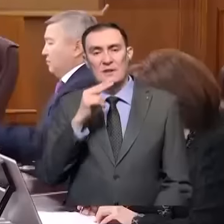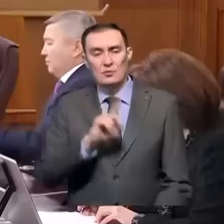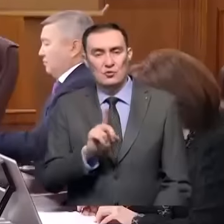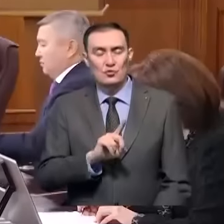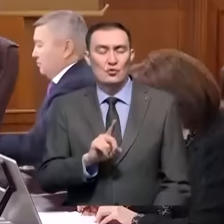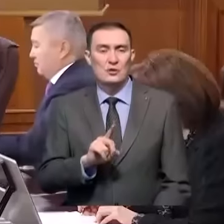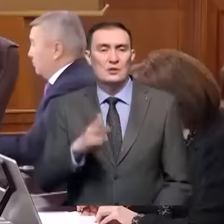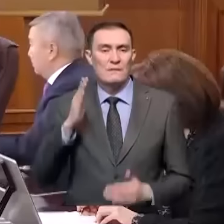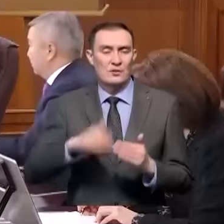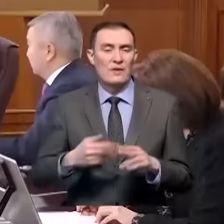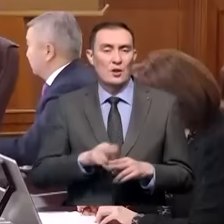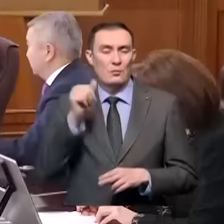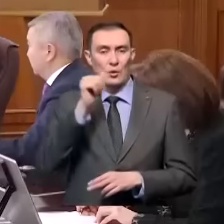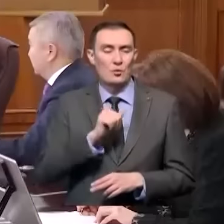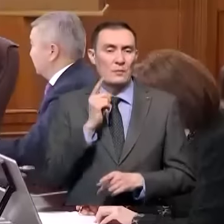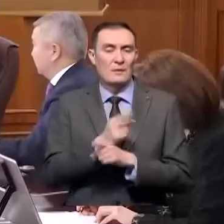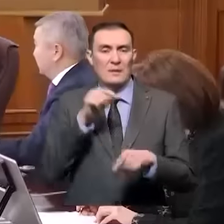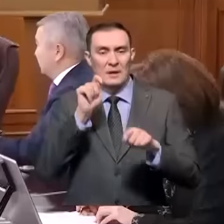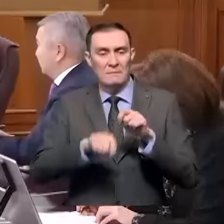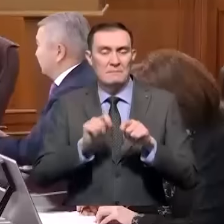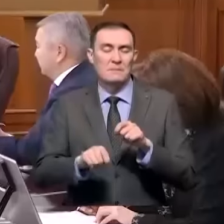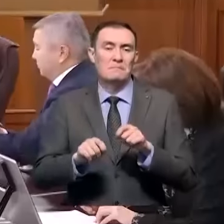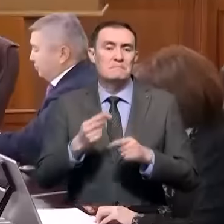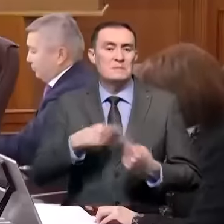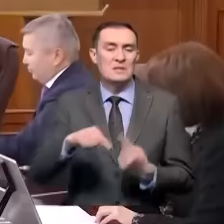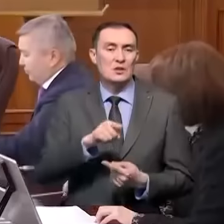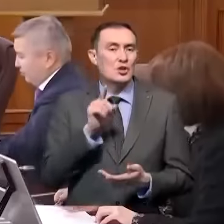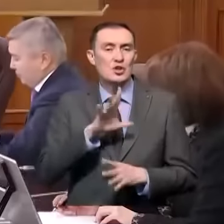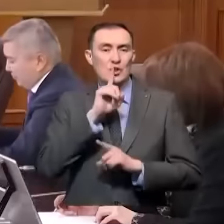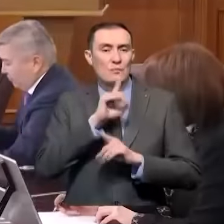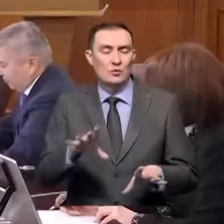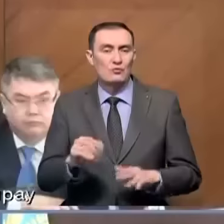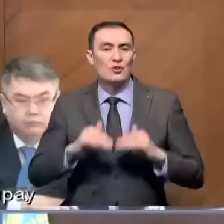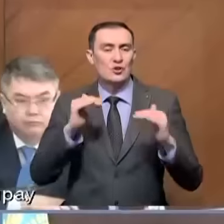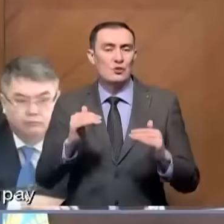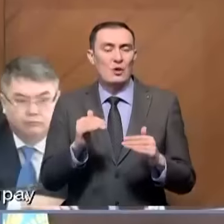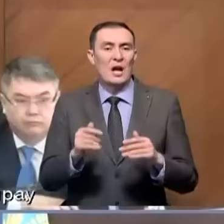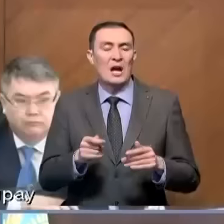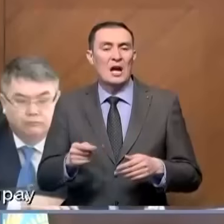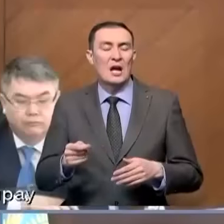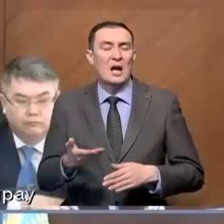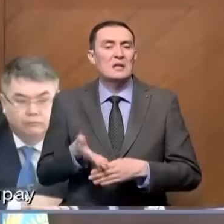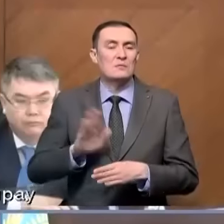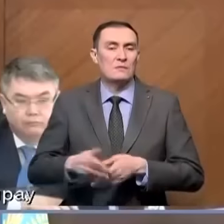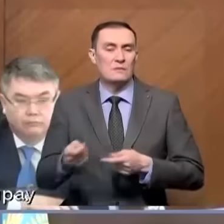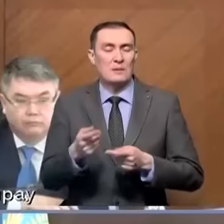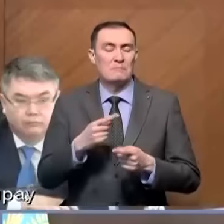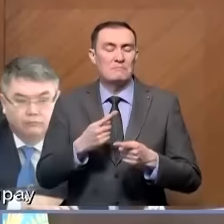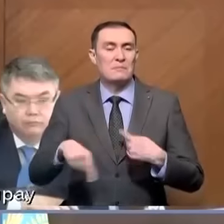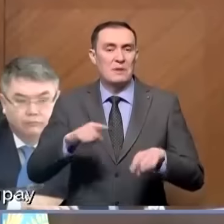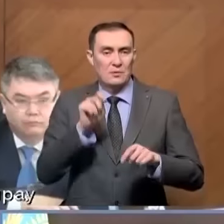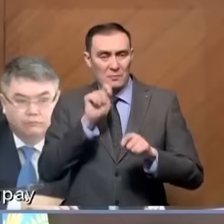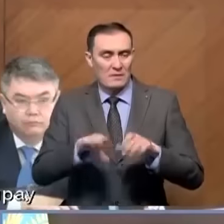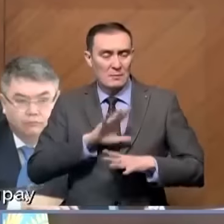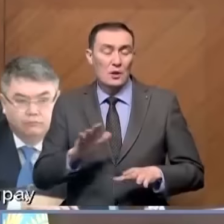что завершившийся в этом году мораторий на проверки бизнеса не должен способствовать увеличению административной нагрузки на предпринимателей.